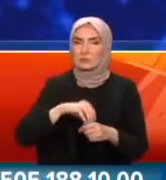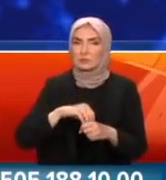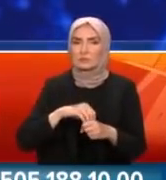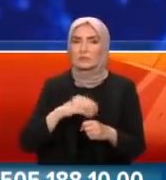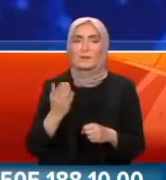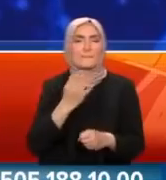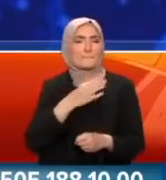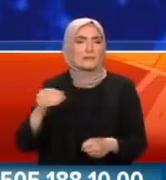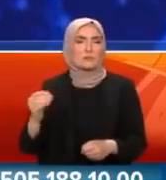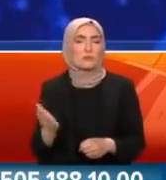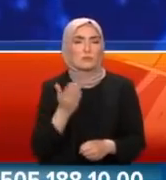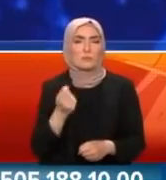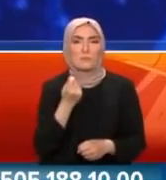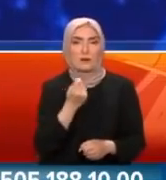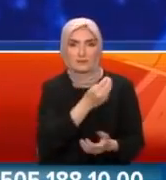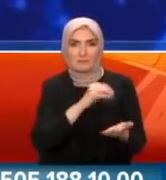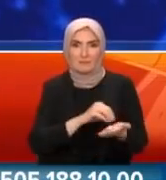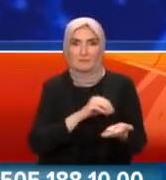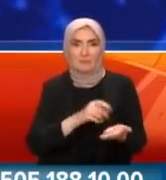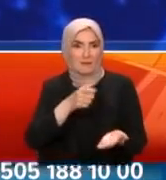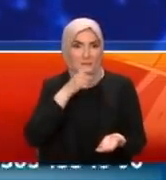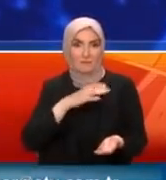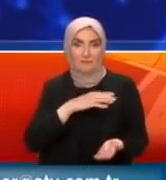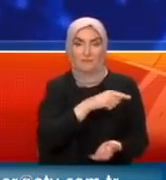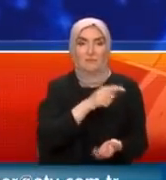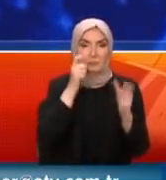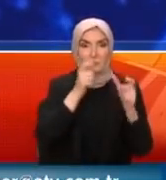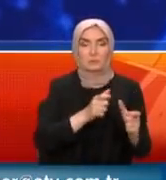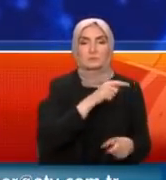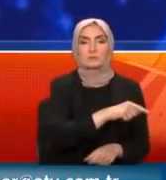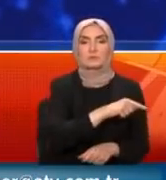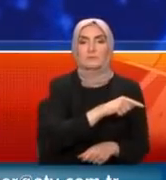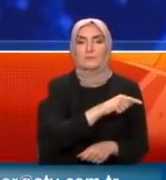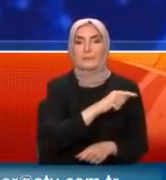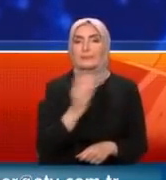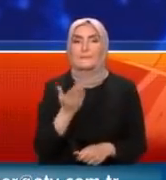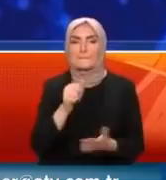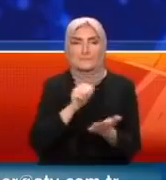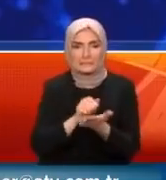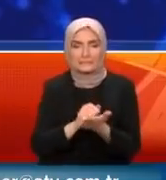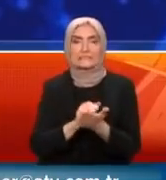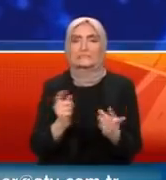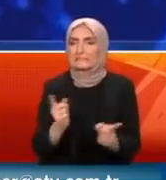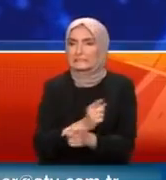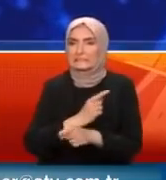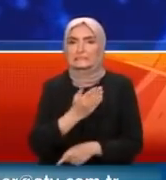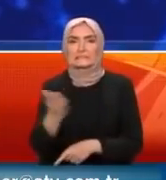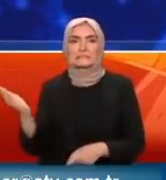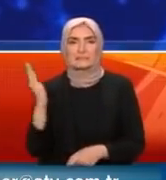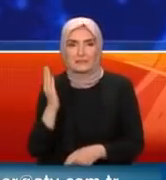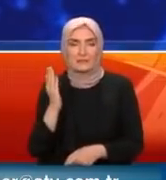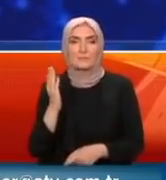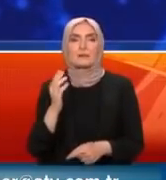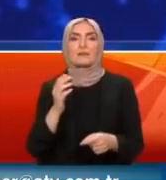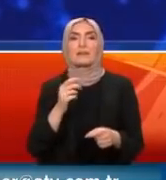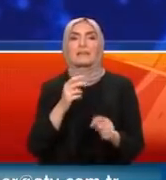alıyorlar belli başlı gazeteler ithalatçıların organı halinde ve konuya karşı amansız bir